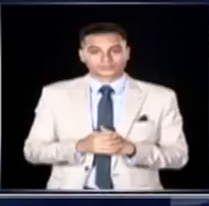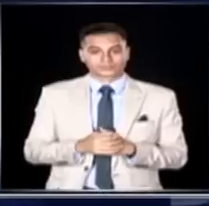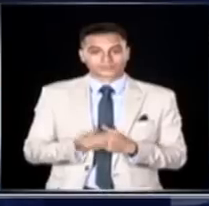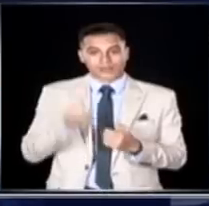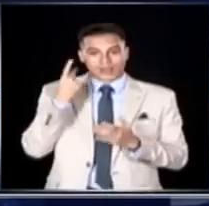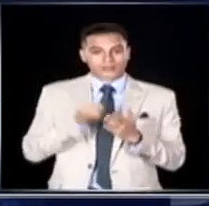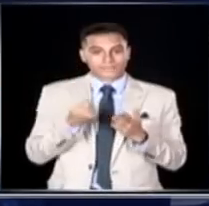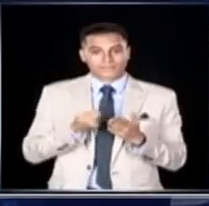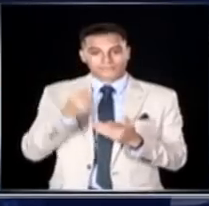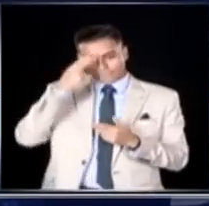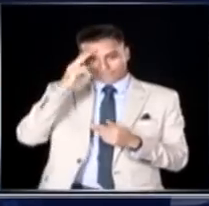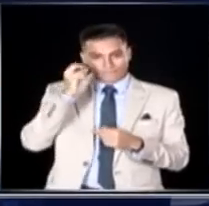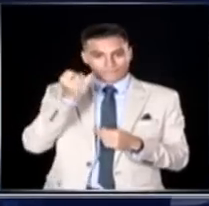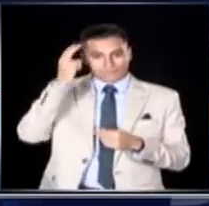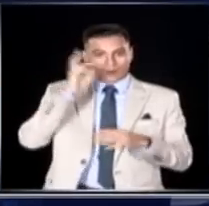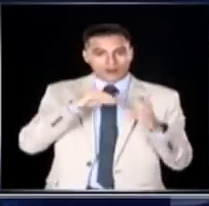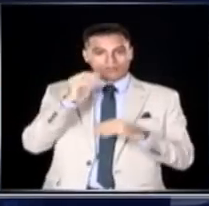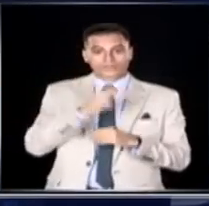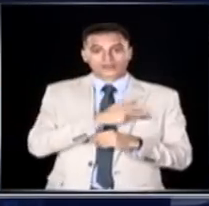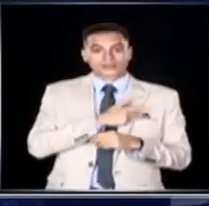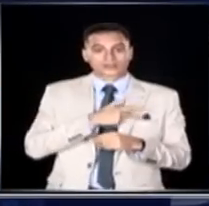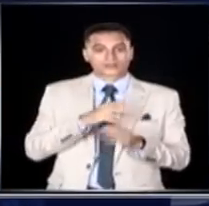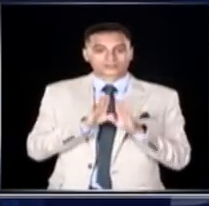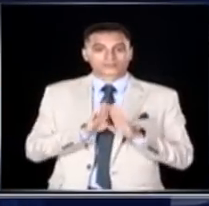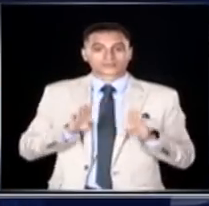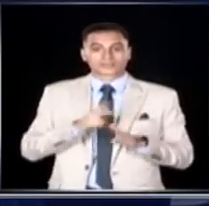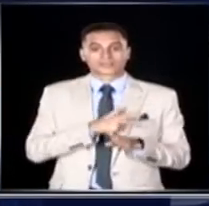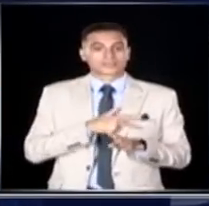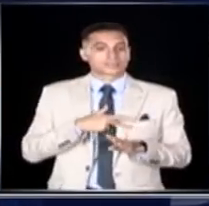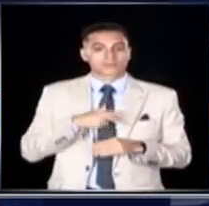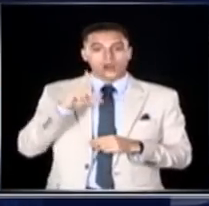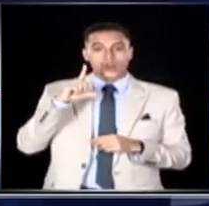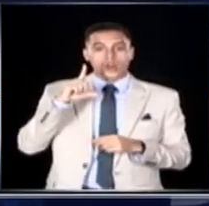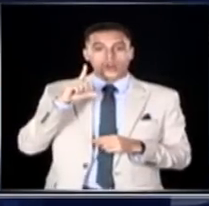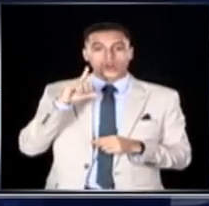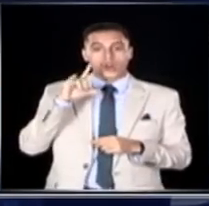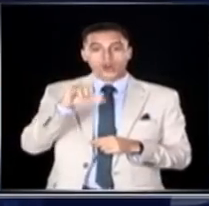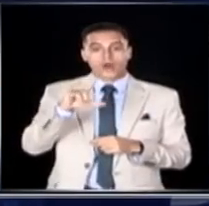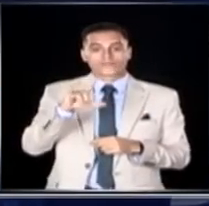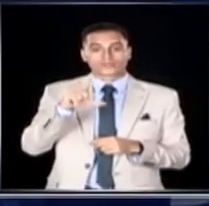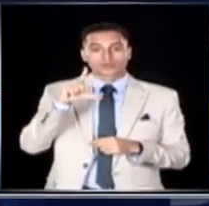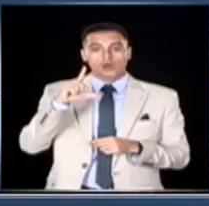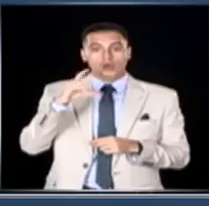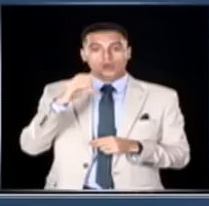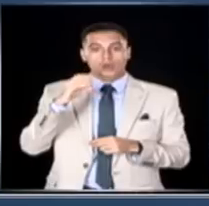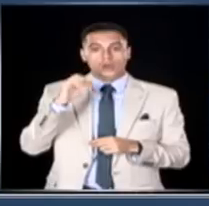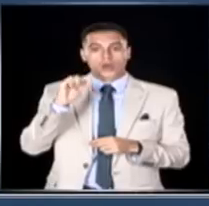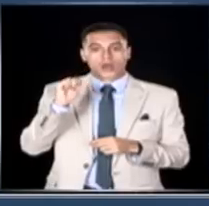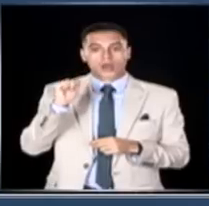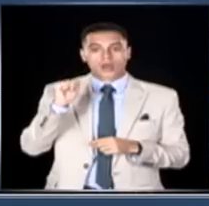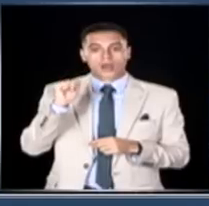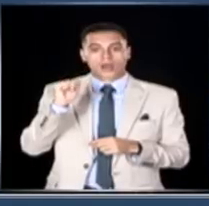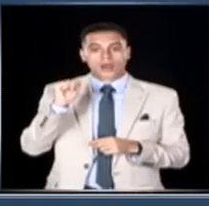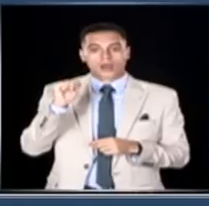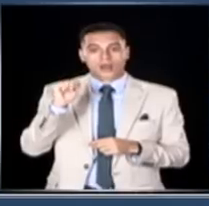أدب، من هو الكاتب الإنجليزي مؤلف مسرحية لوفز؟ أنا اللي دوست.